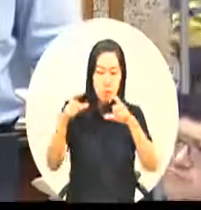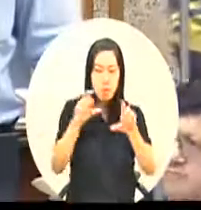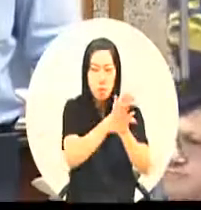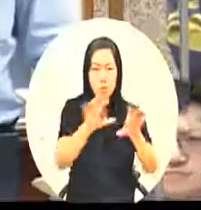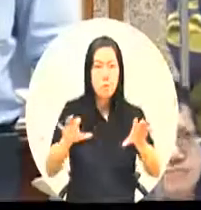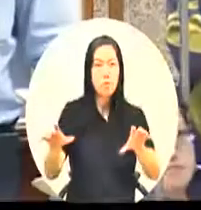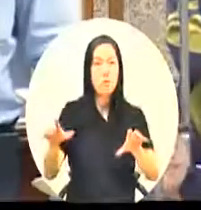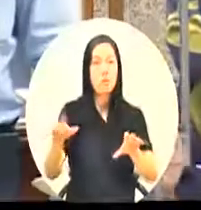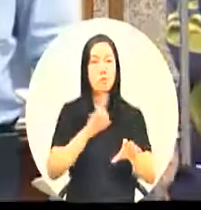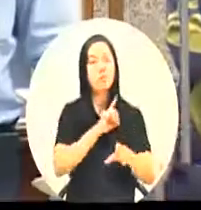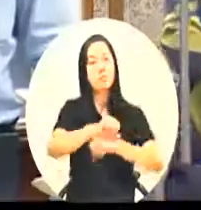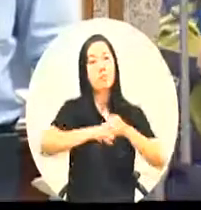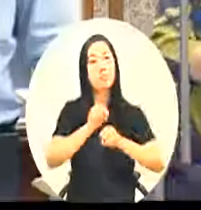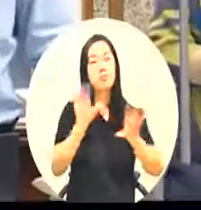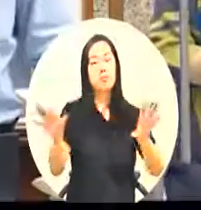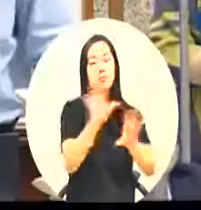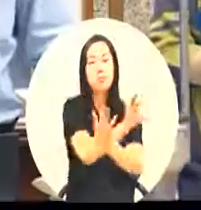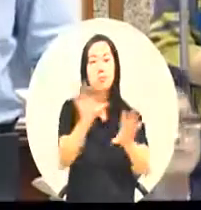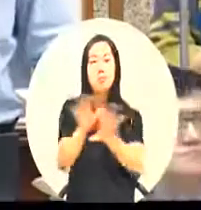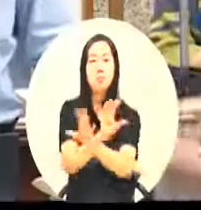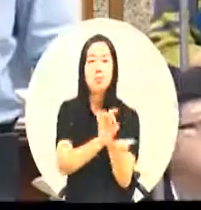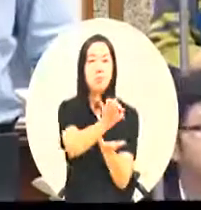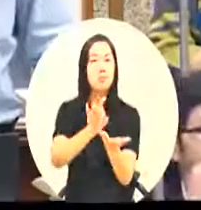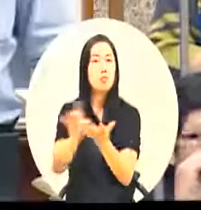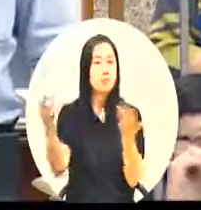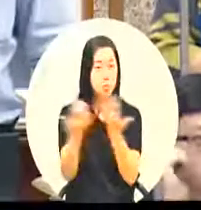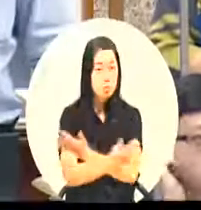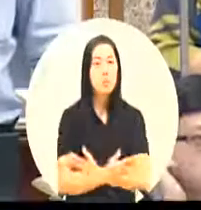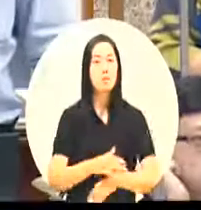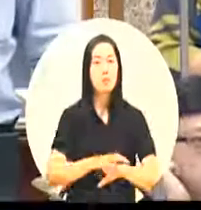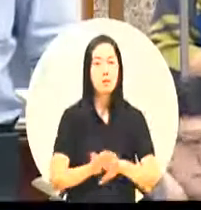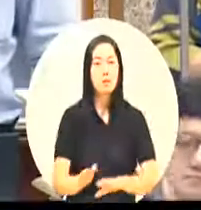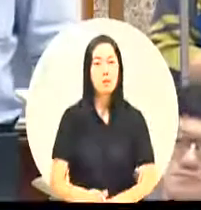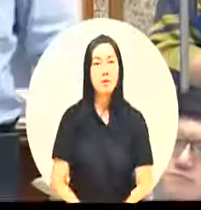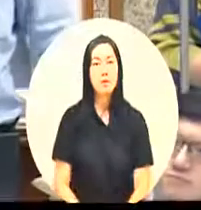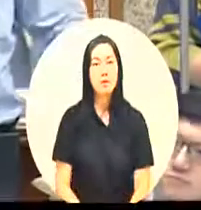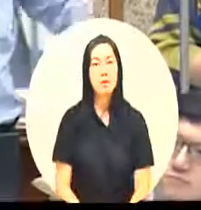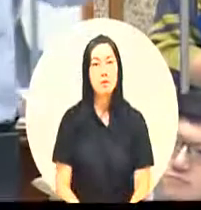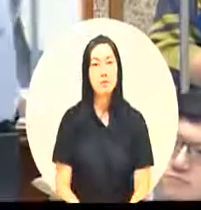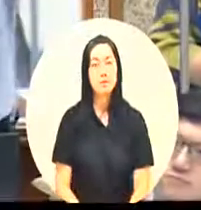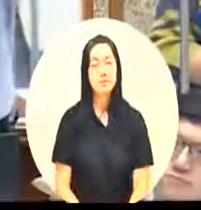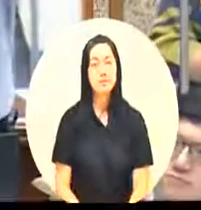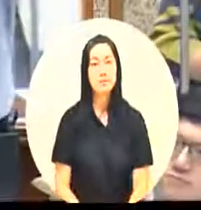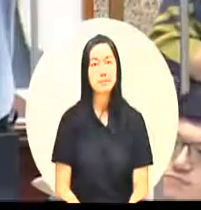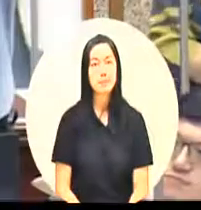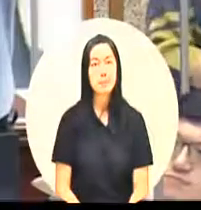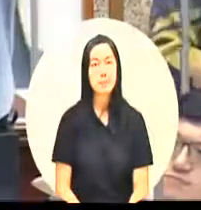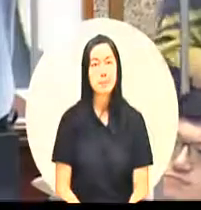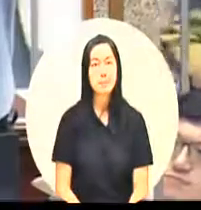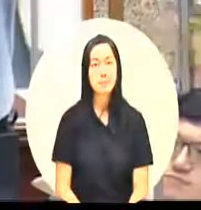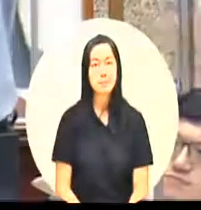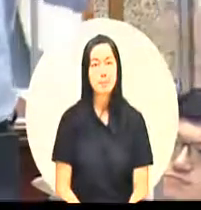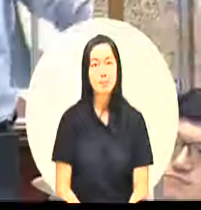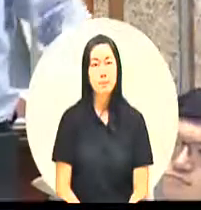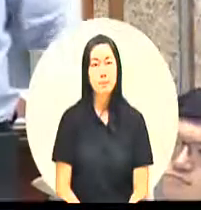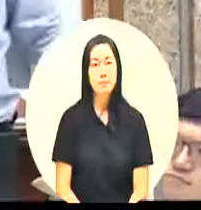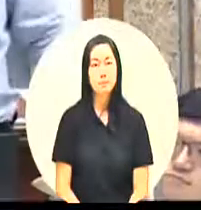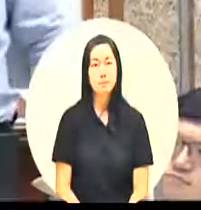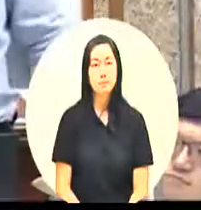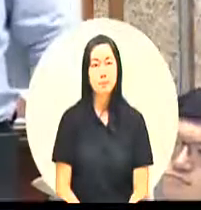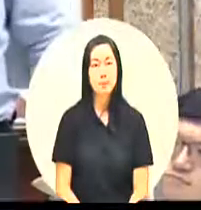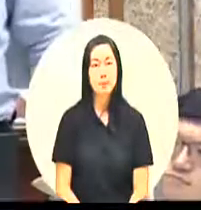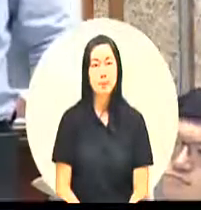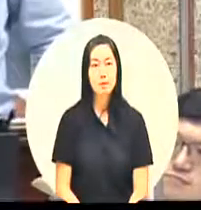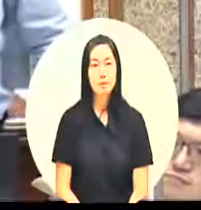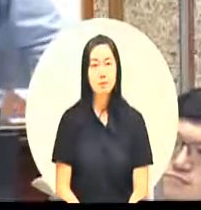就把以前的照片放过来，也许我们应该换几张照片了。好， 请农业局长回